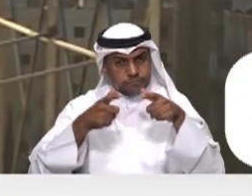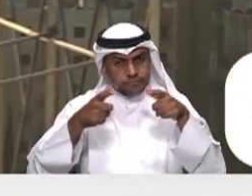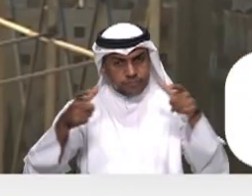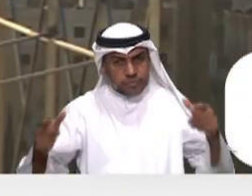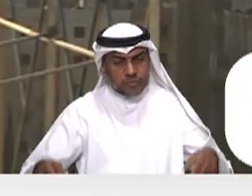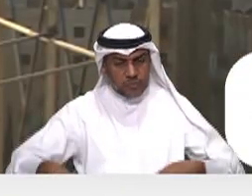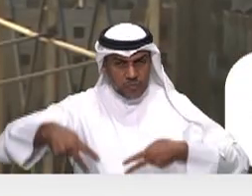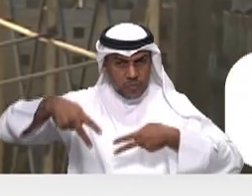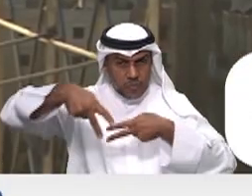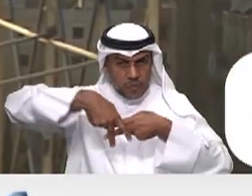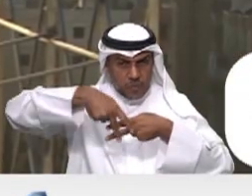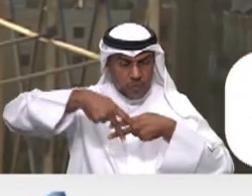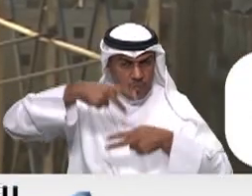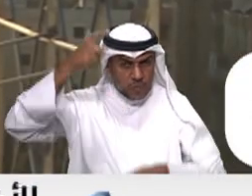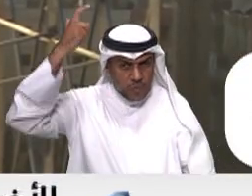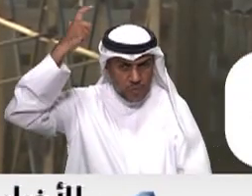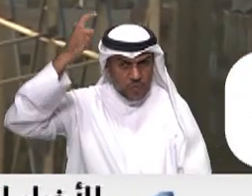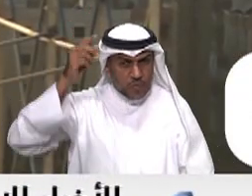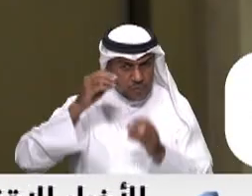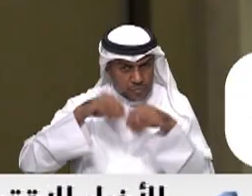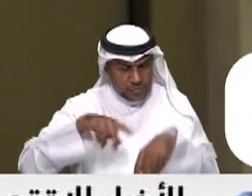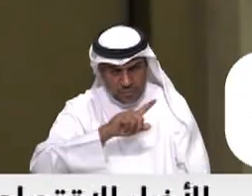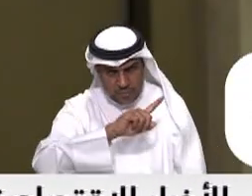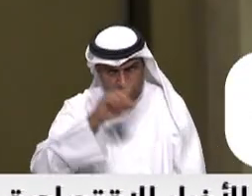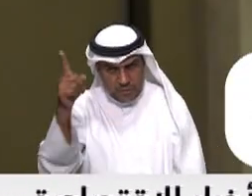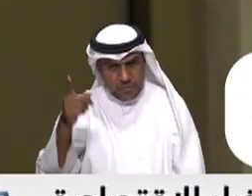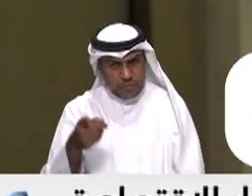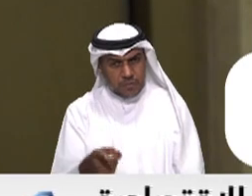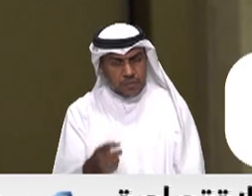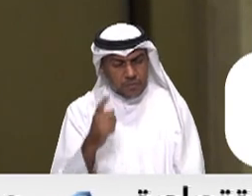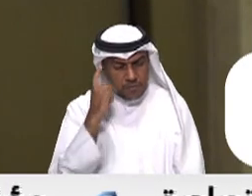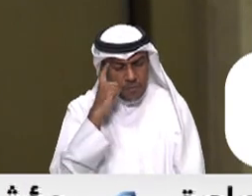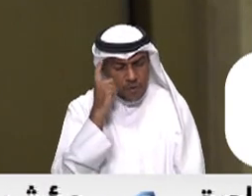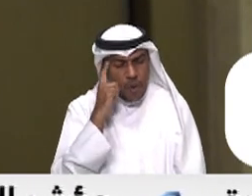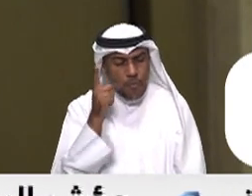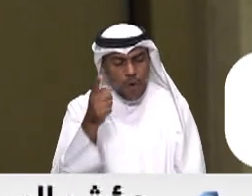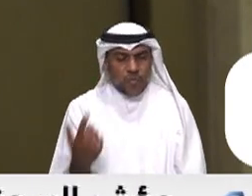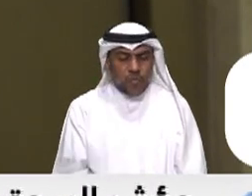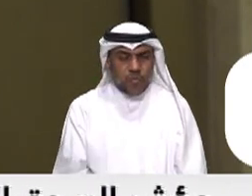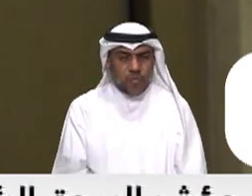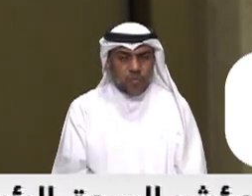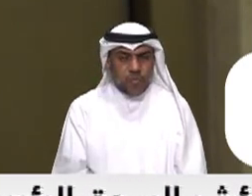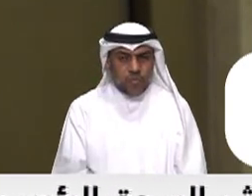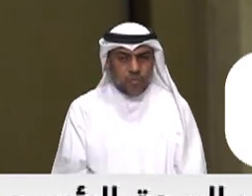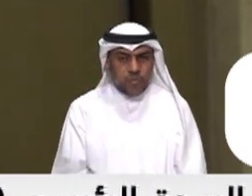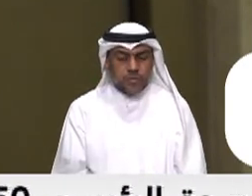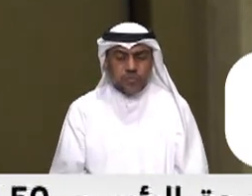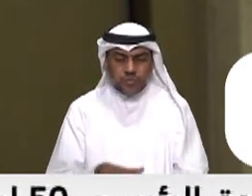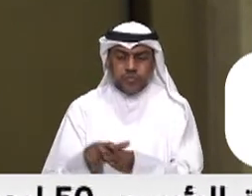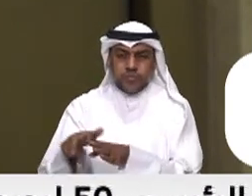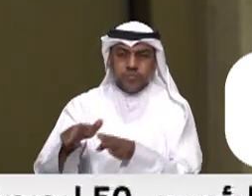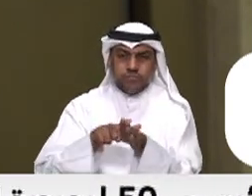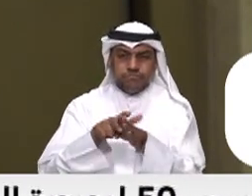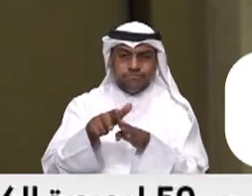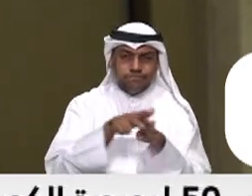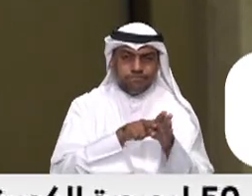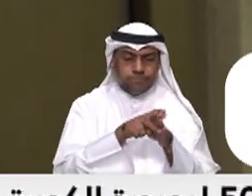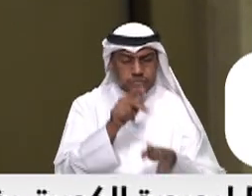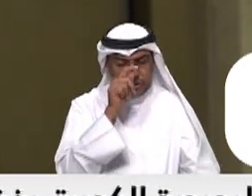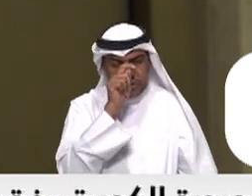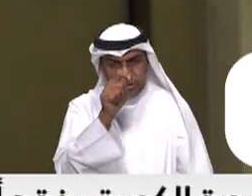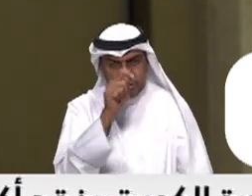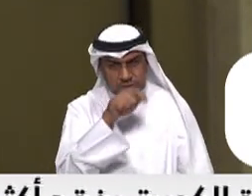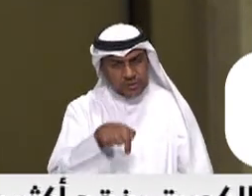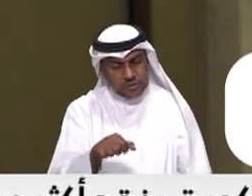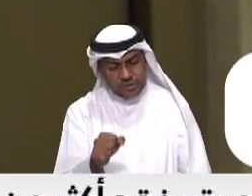للتسوية، إلى مزيد من التصعيد، وبالتالي نحن أمام مرحلة من المواجهات